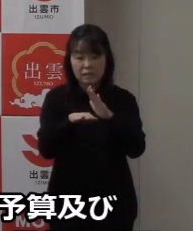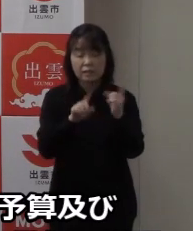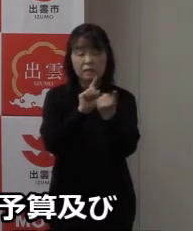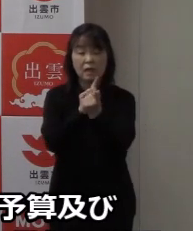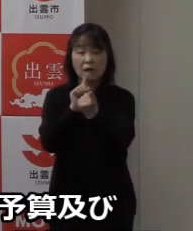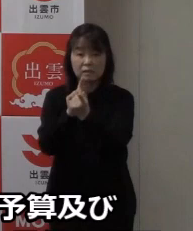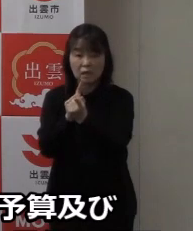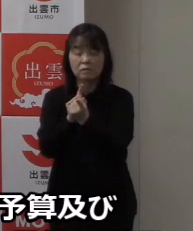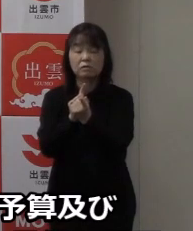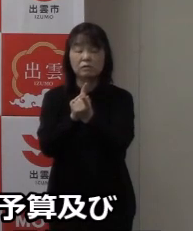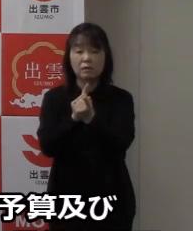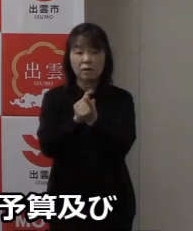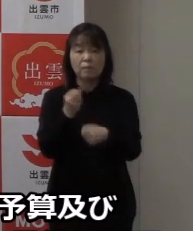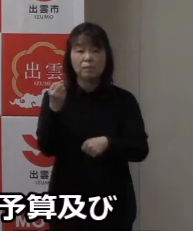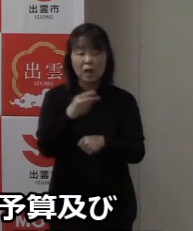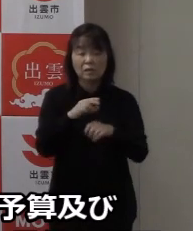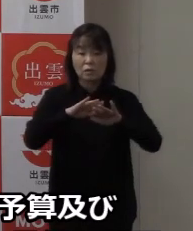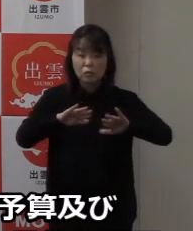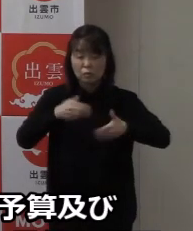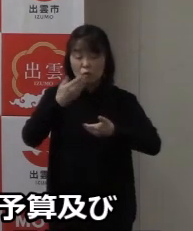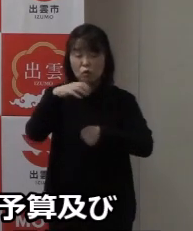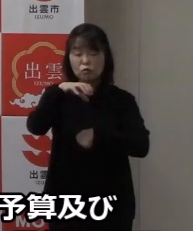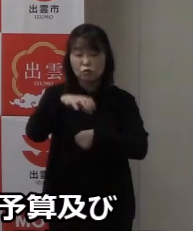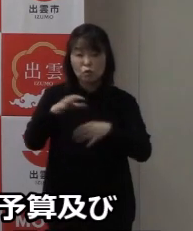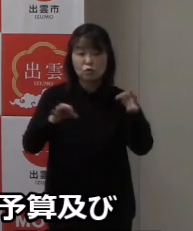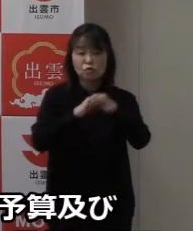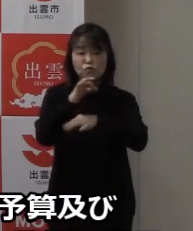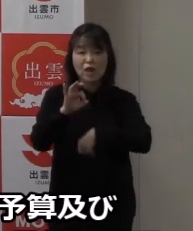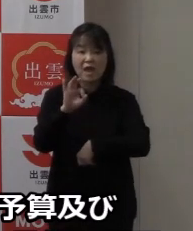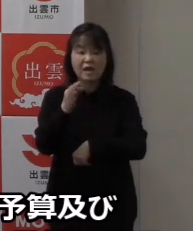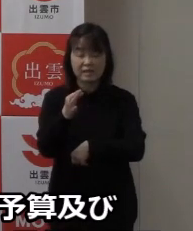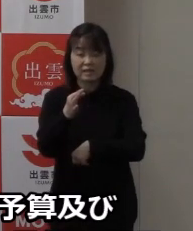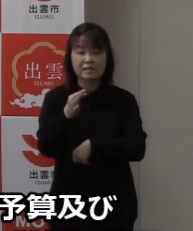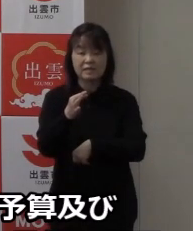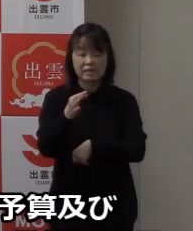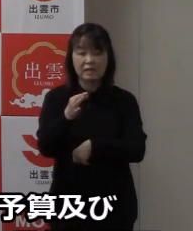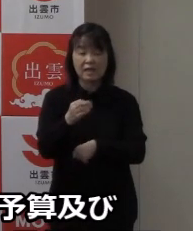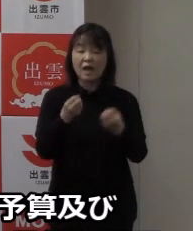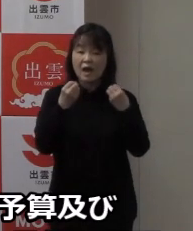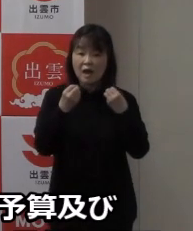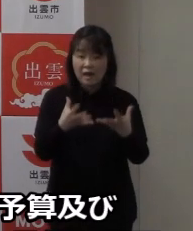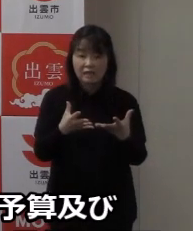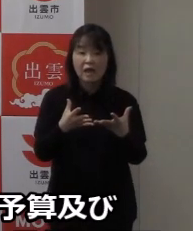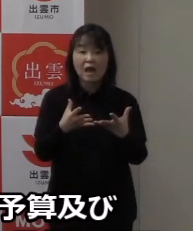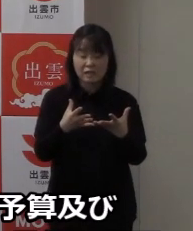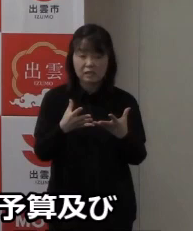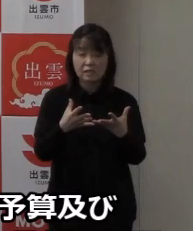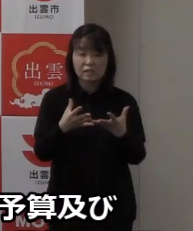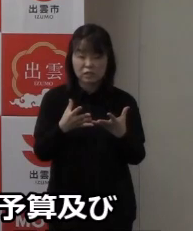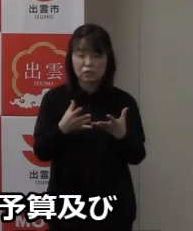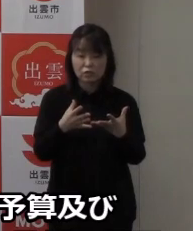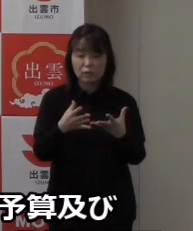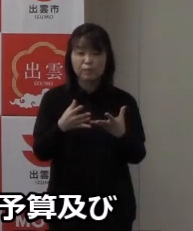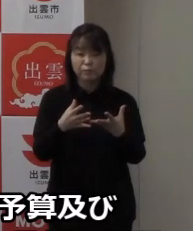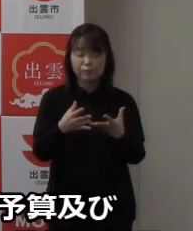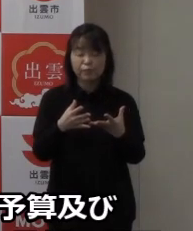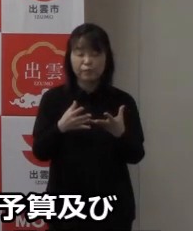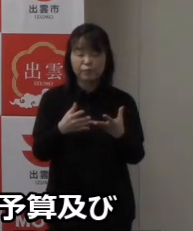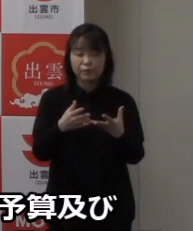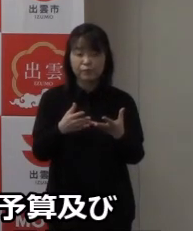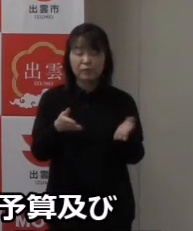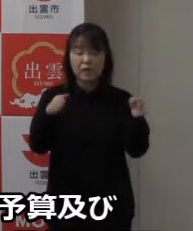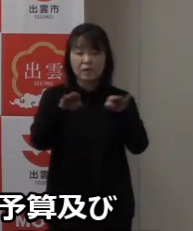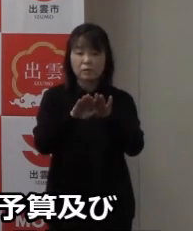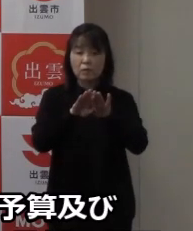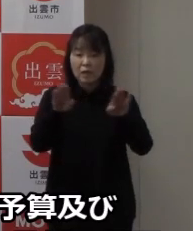対策、そして子ども食堂運営費の新設新規開設とか事業拡充の助成を行